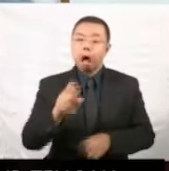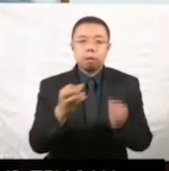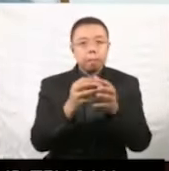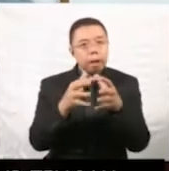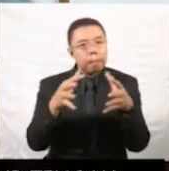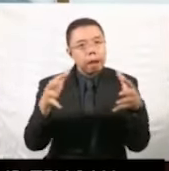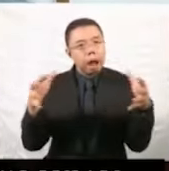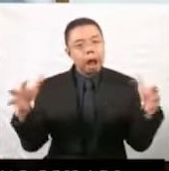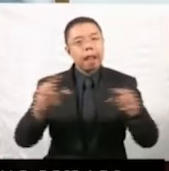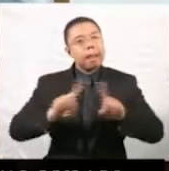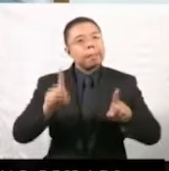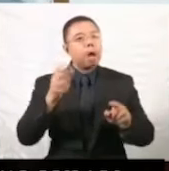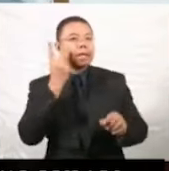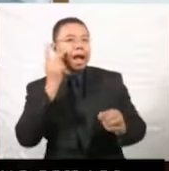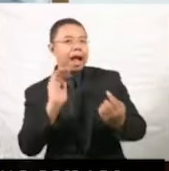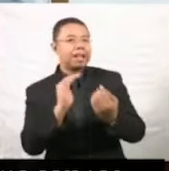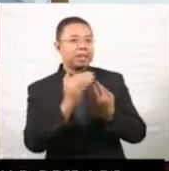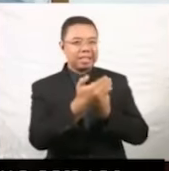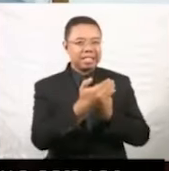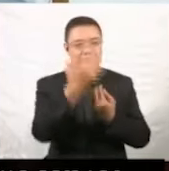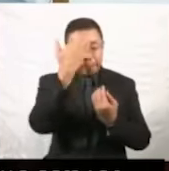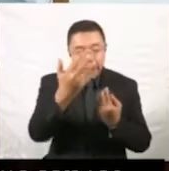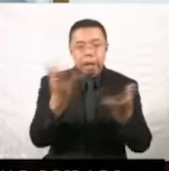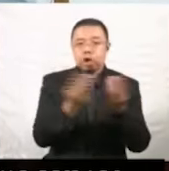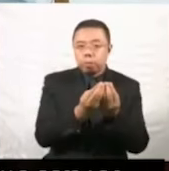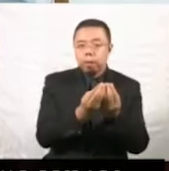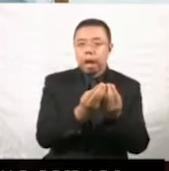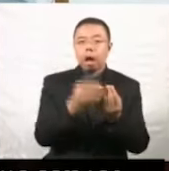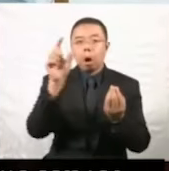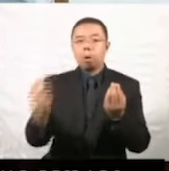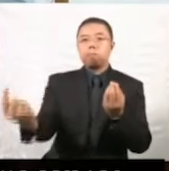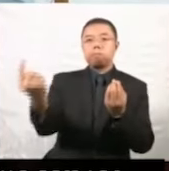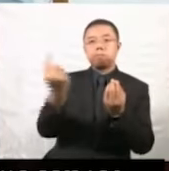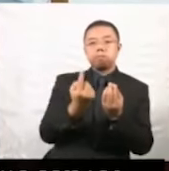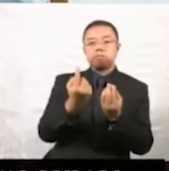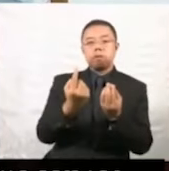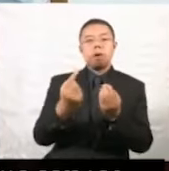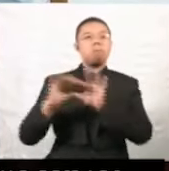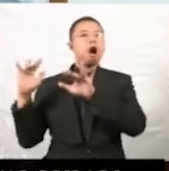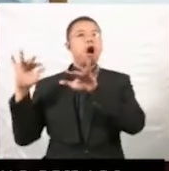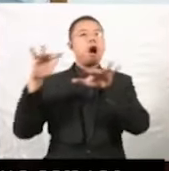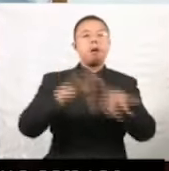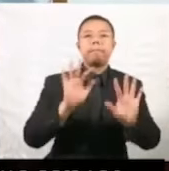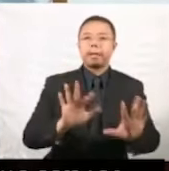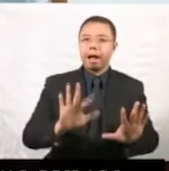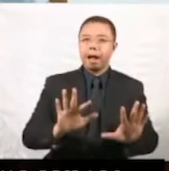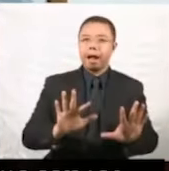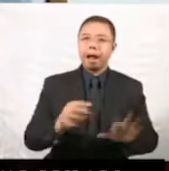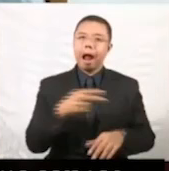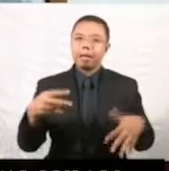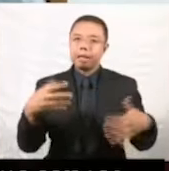berkembang tapi dia harus dijaga karena populasi berkunjung tiba-tiba menjadi beludak Nah jadi